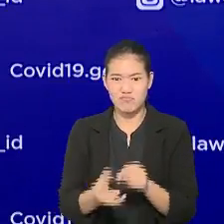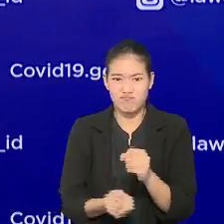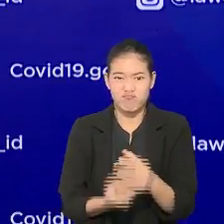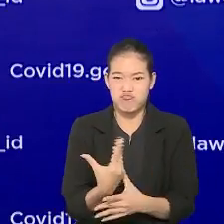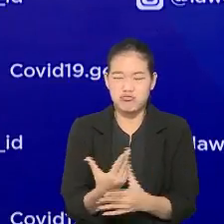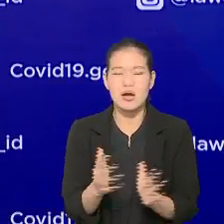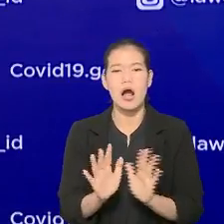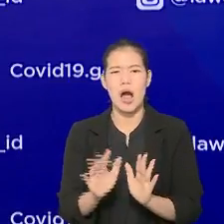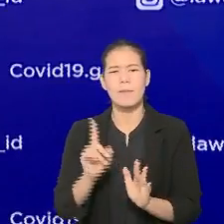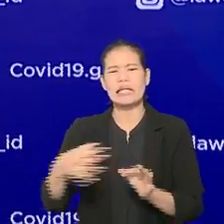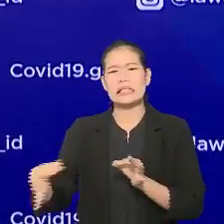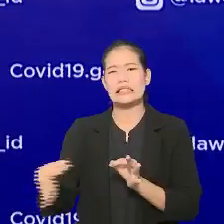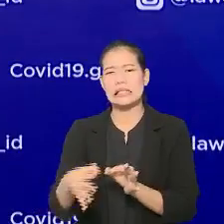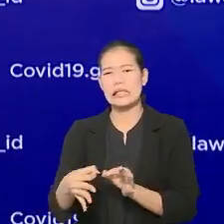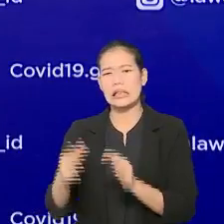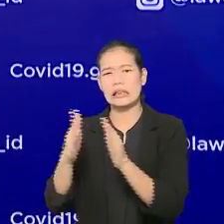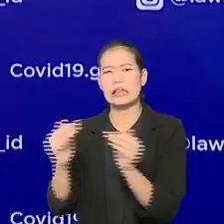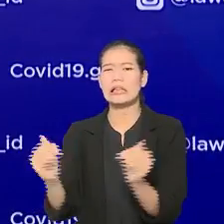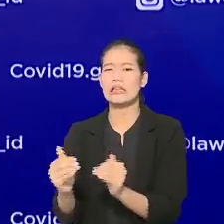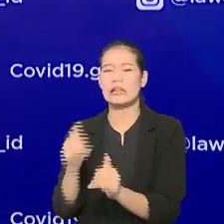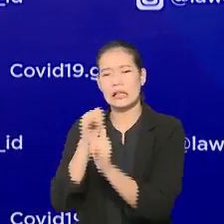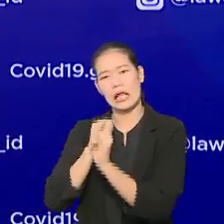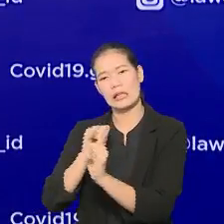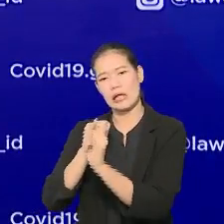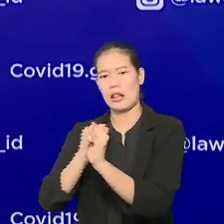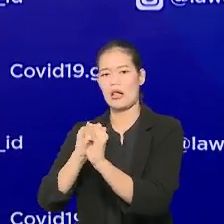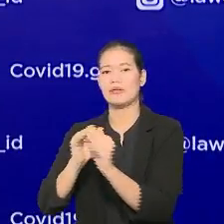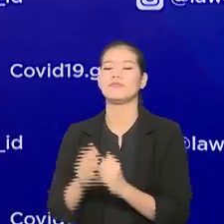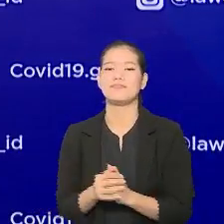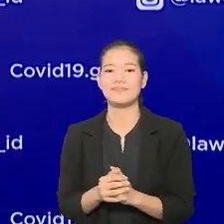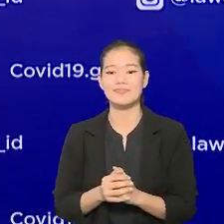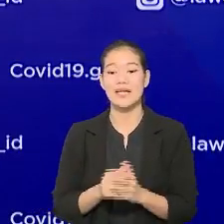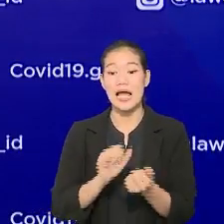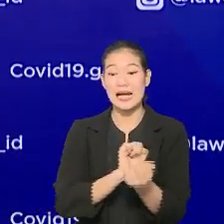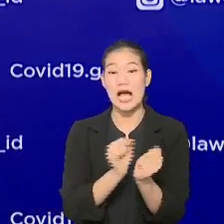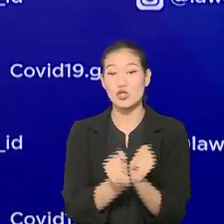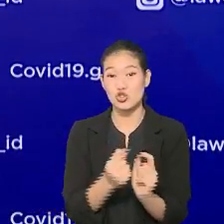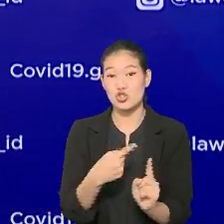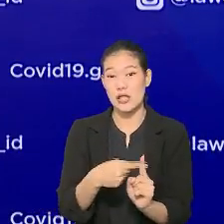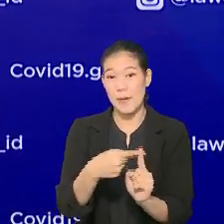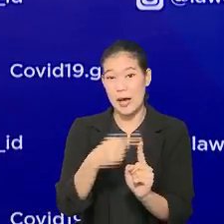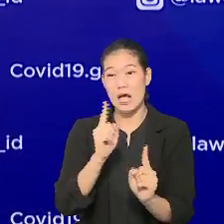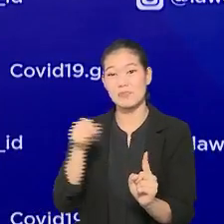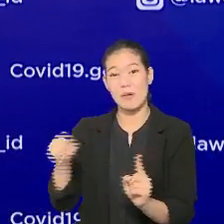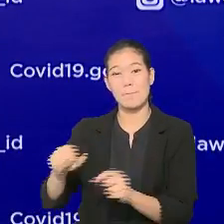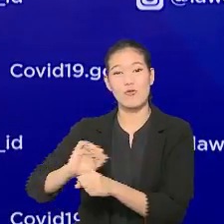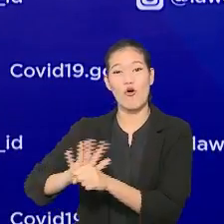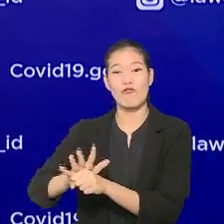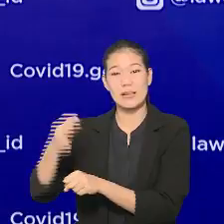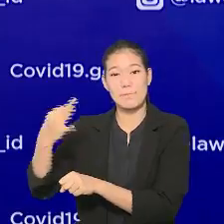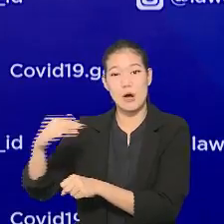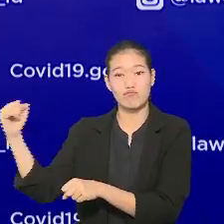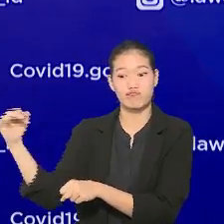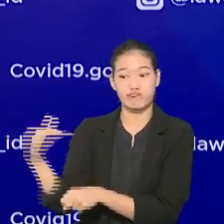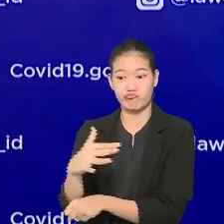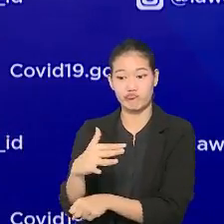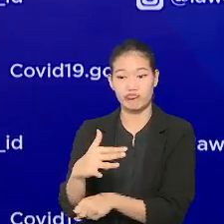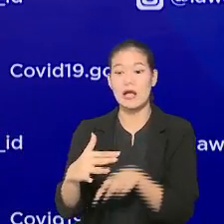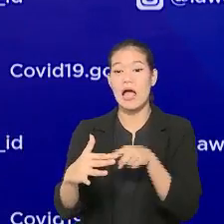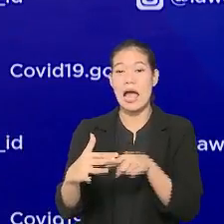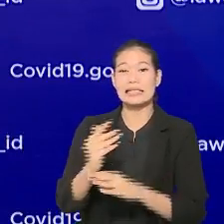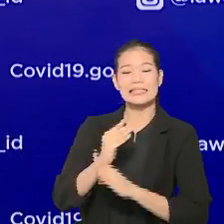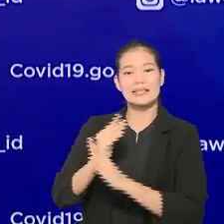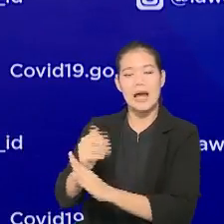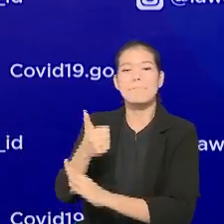utamanya menjelang periode Nataru ini. Kenaikan kasus akibat kemunculan varian baru hanya dapat